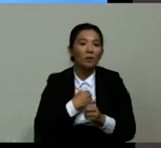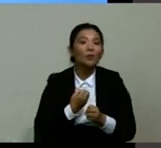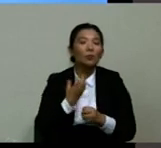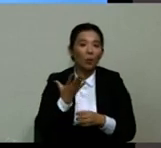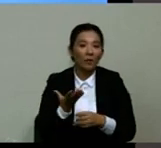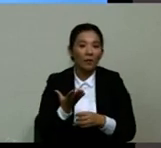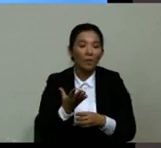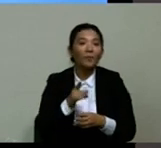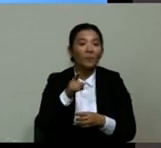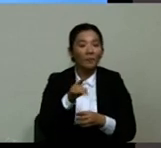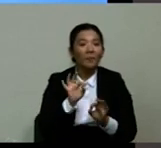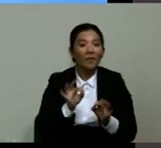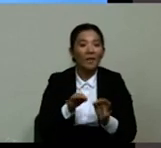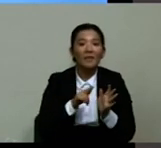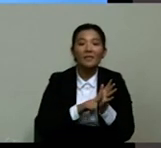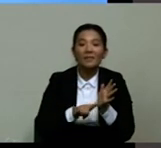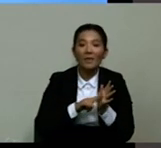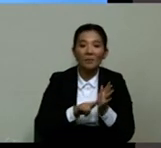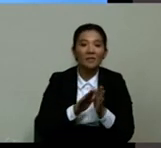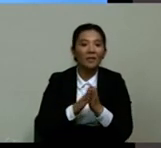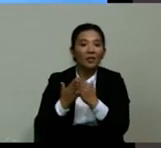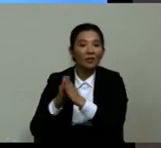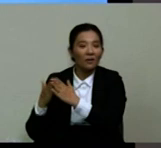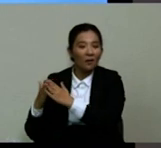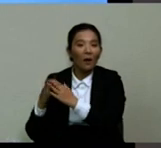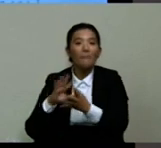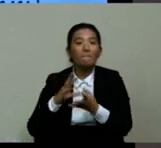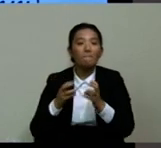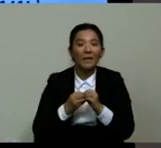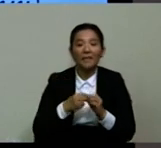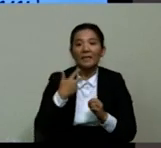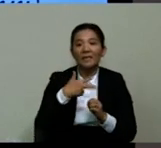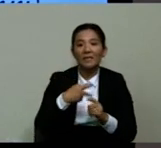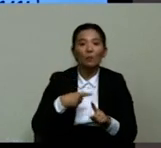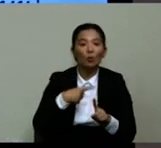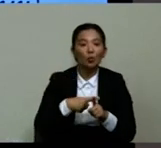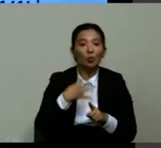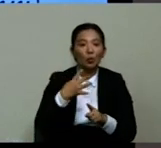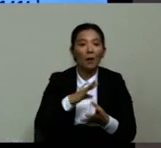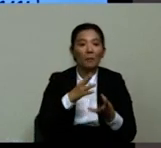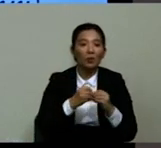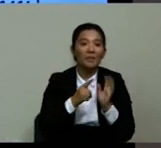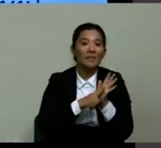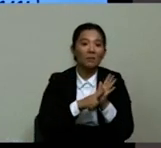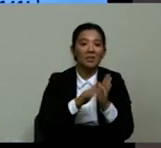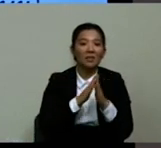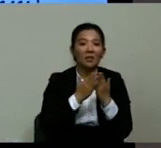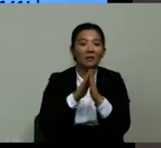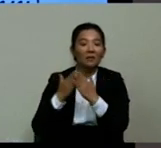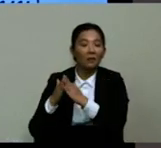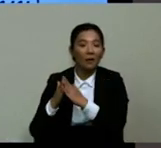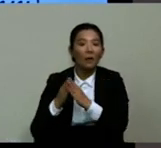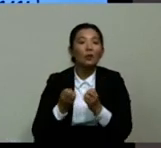книг? Вы правы, 70 книг. Да? То есть 30 плюс 40 – 70 книг.